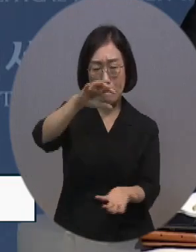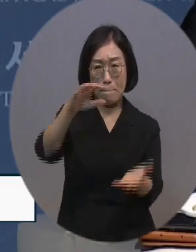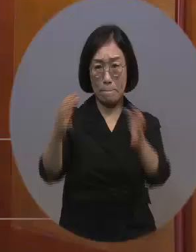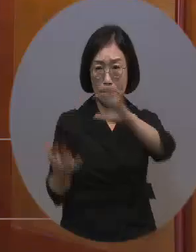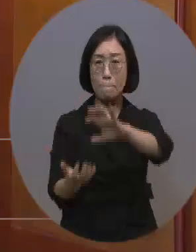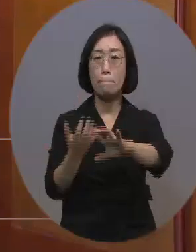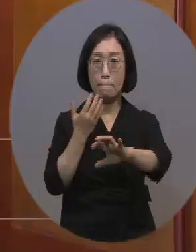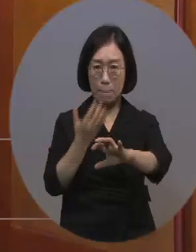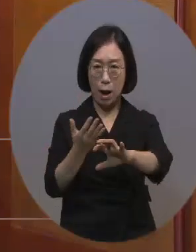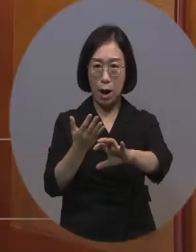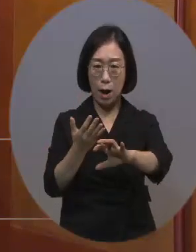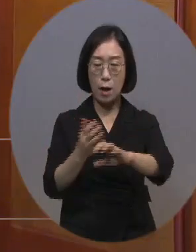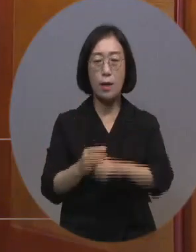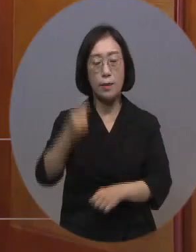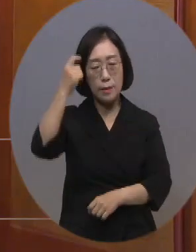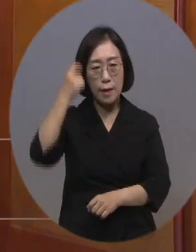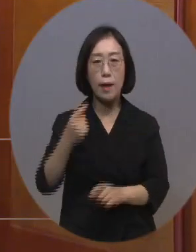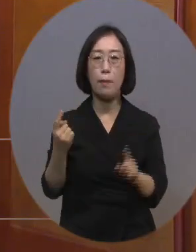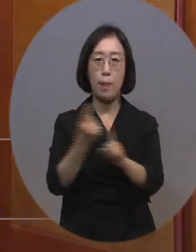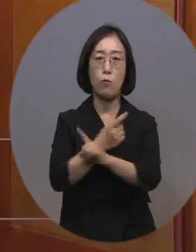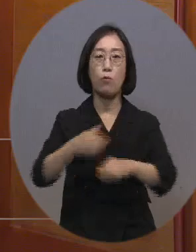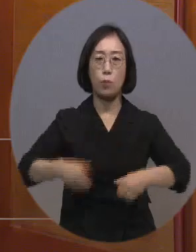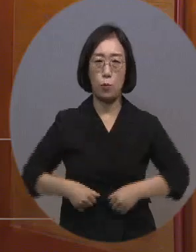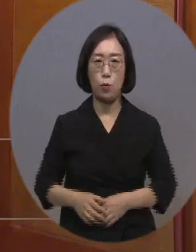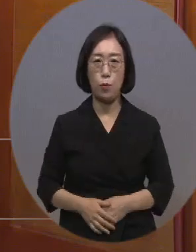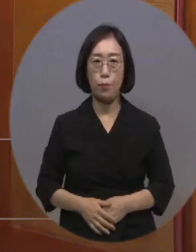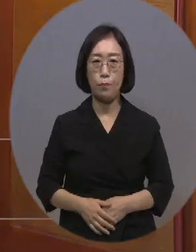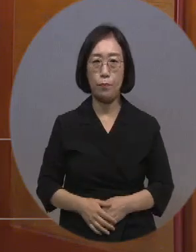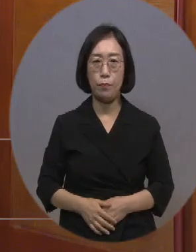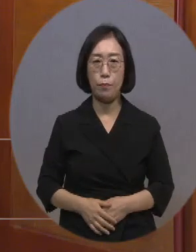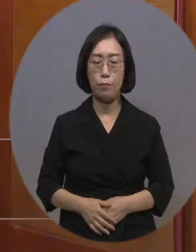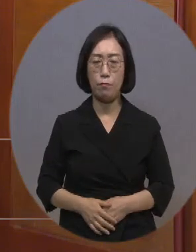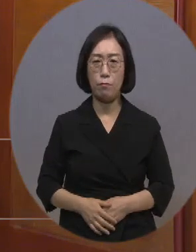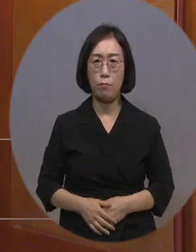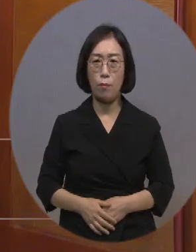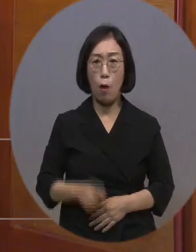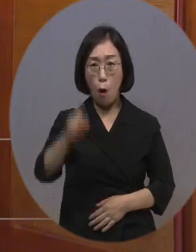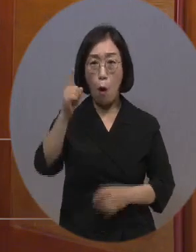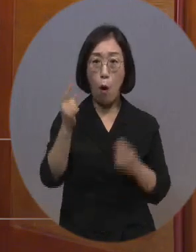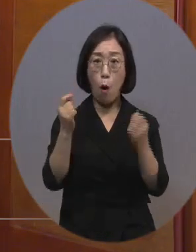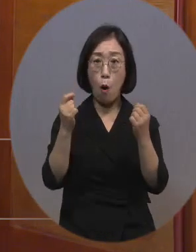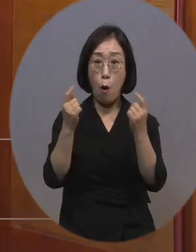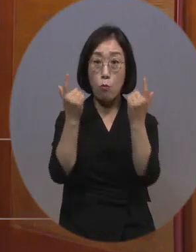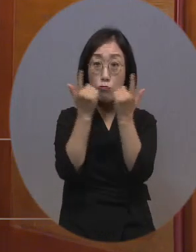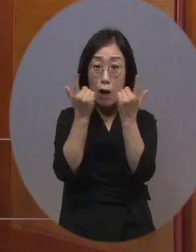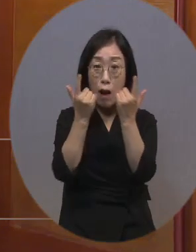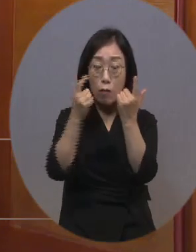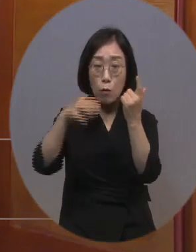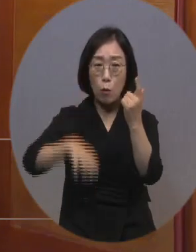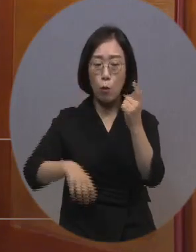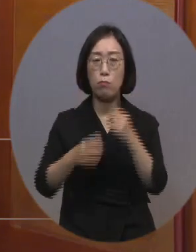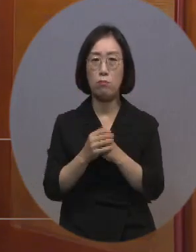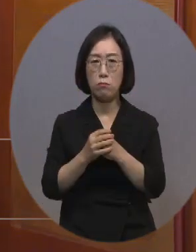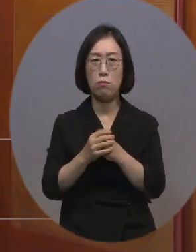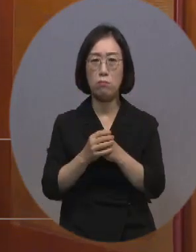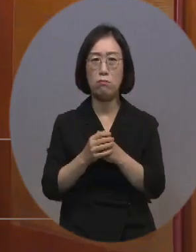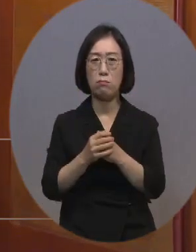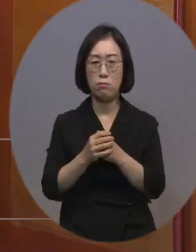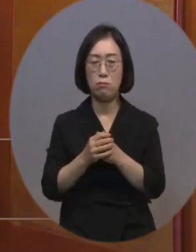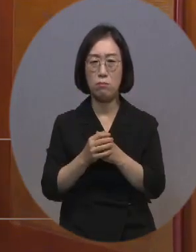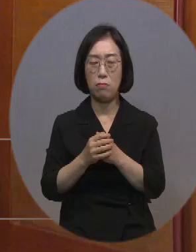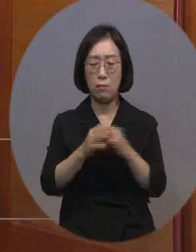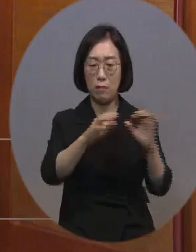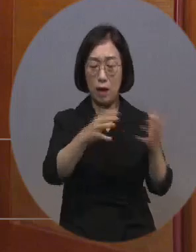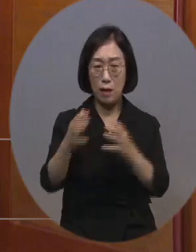생각을 하고요. 북한이 지금 아예 통일은 뭐 둘째치고 두 국가론을 말하고 있잖아요.